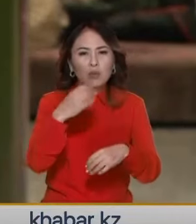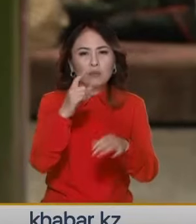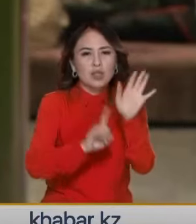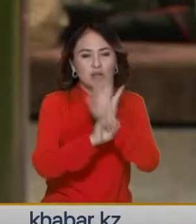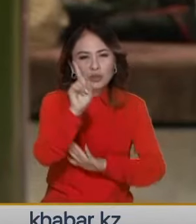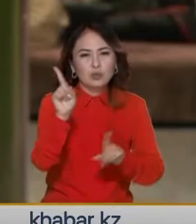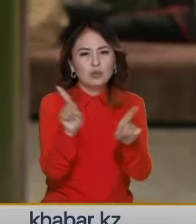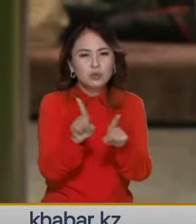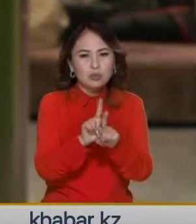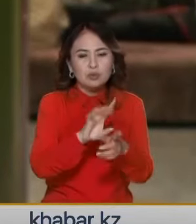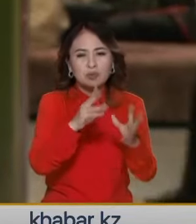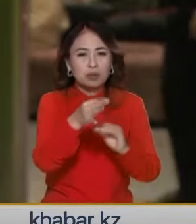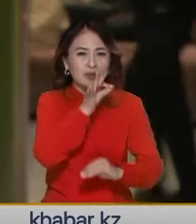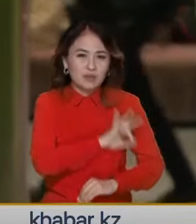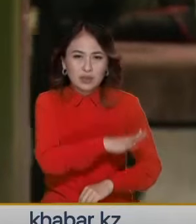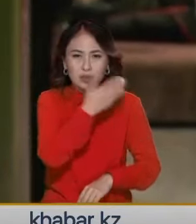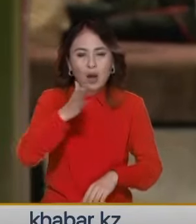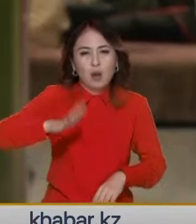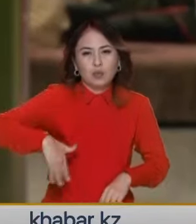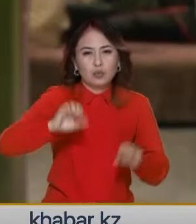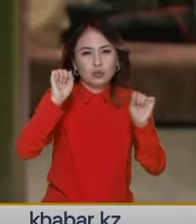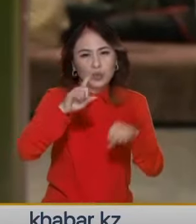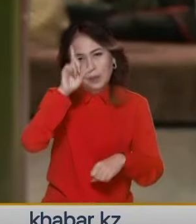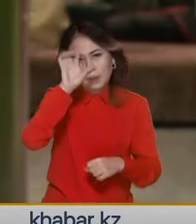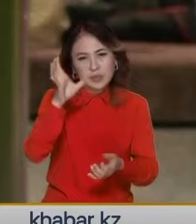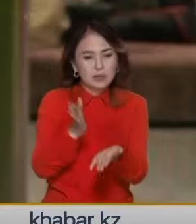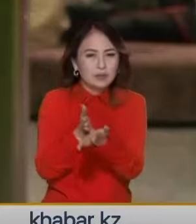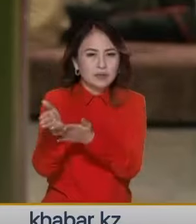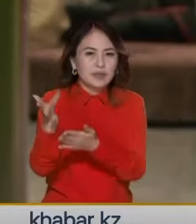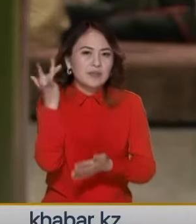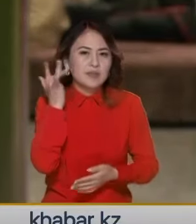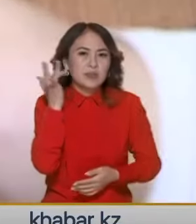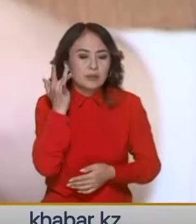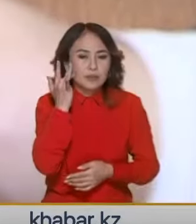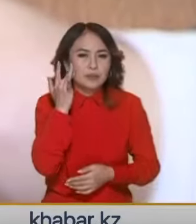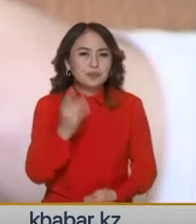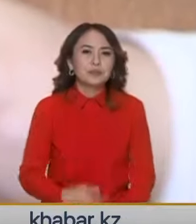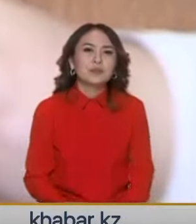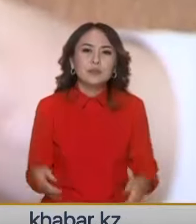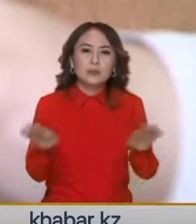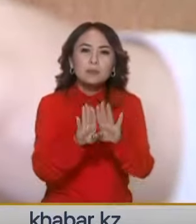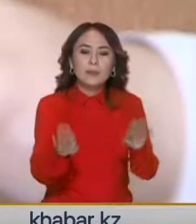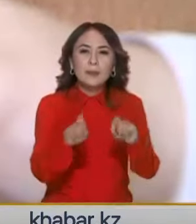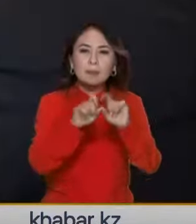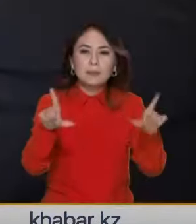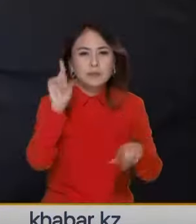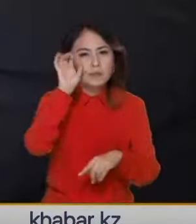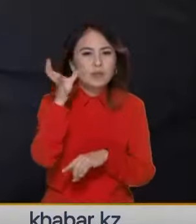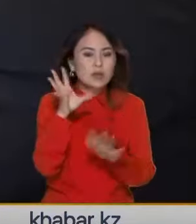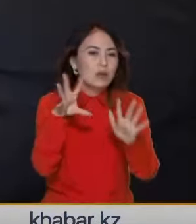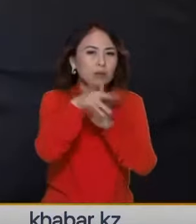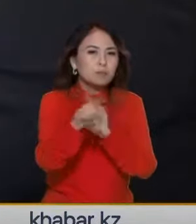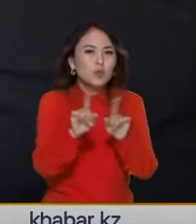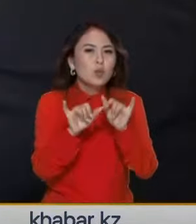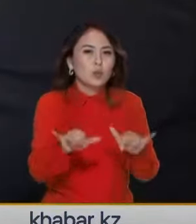қорқытады, бұл да нәтижесіз болады. Содан кейін барып тұрып психологтың көмегіне жүгінуге бастайды. Демек, мектептерде психологтар қатарын